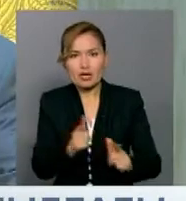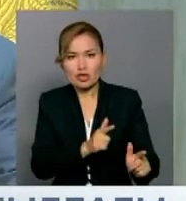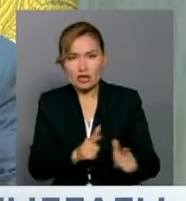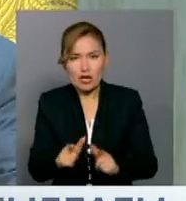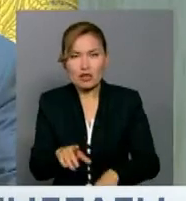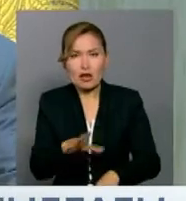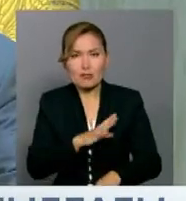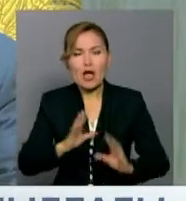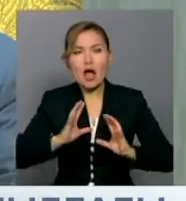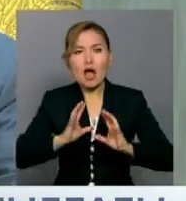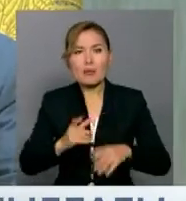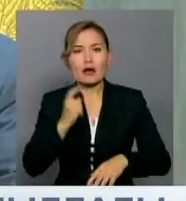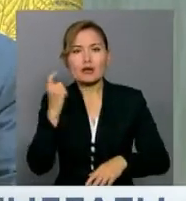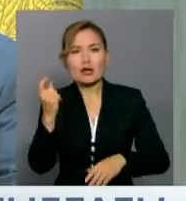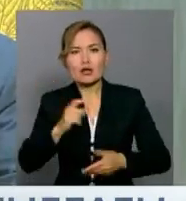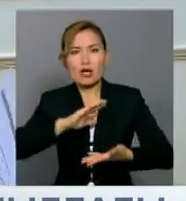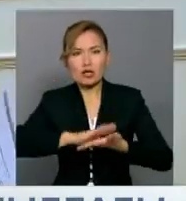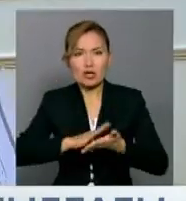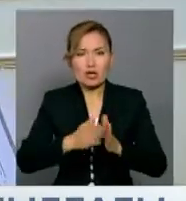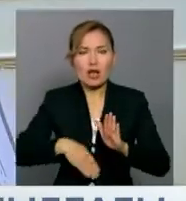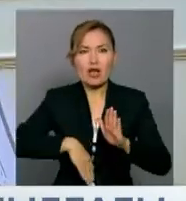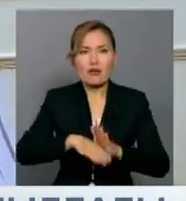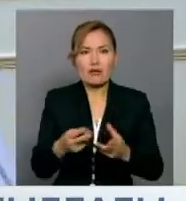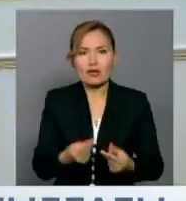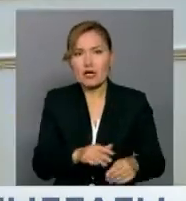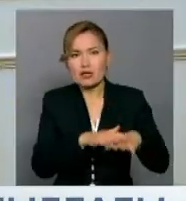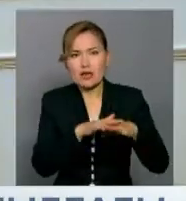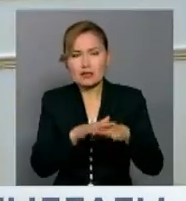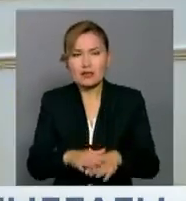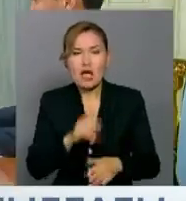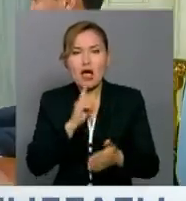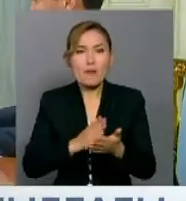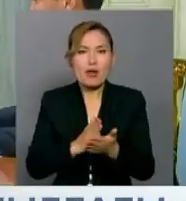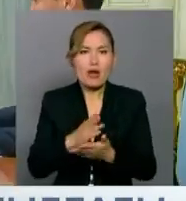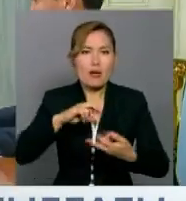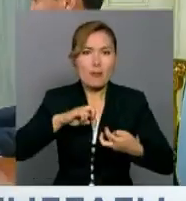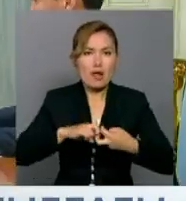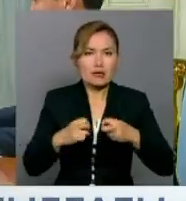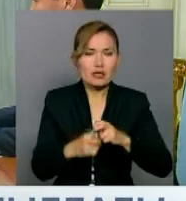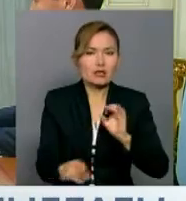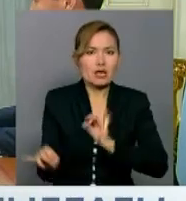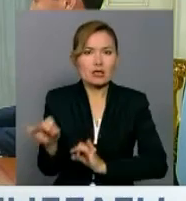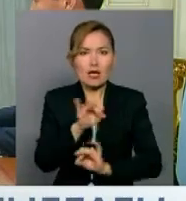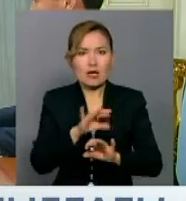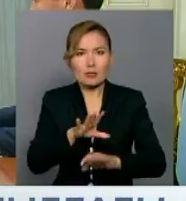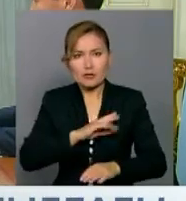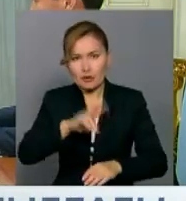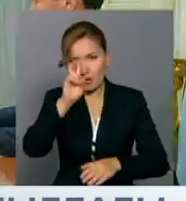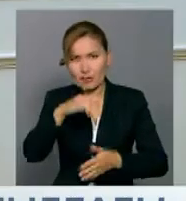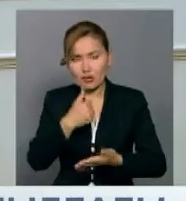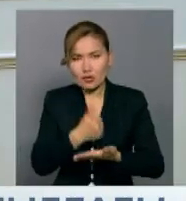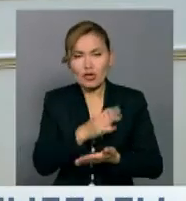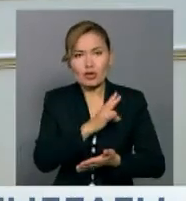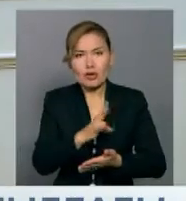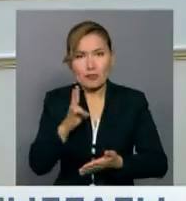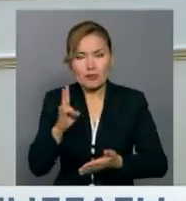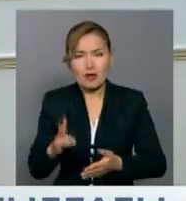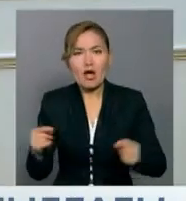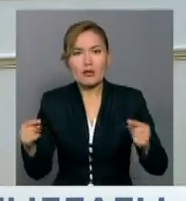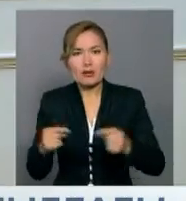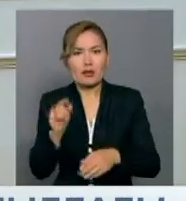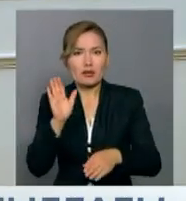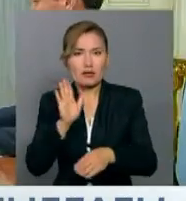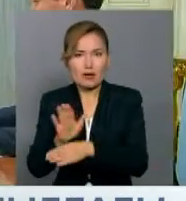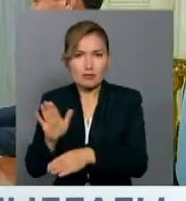жатыр. Онда әлемдік экономика жағдайындағы инвестициялық саясат мәселелері талқыланбақ. Соңында елбасы бірқатар